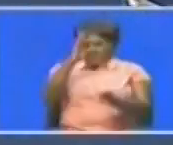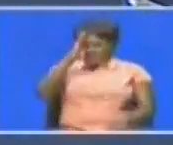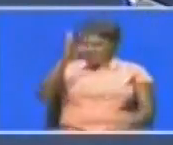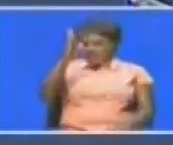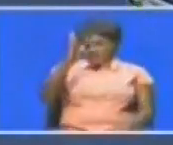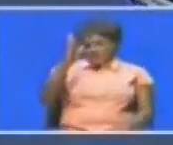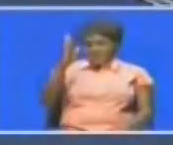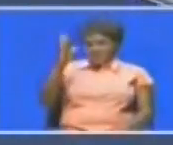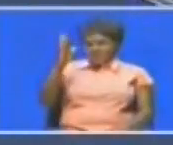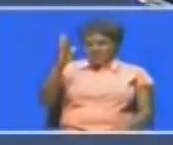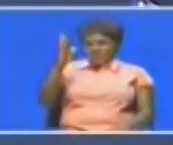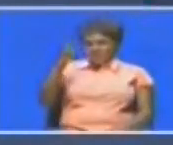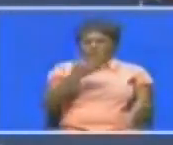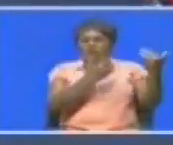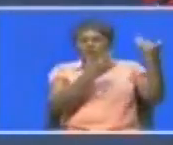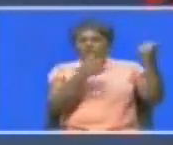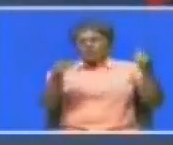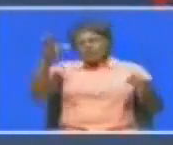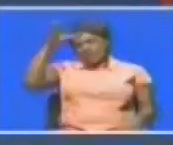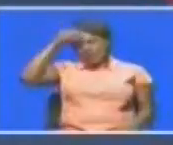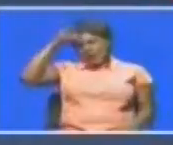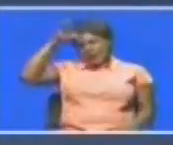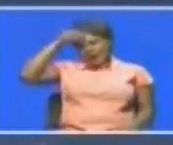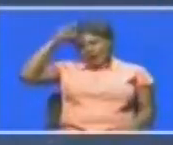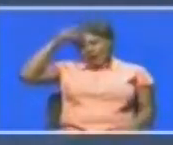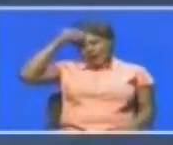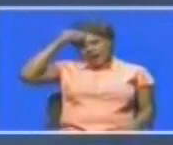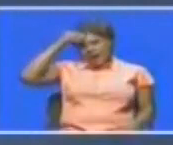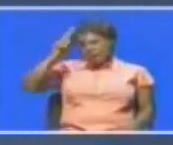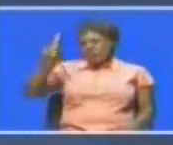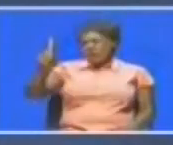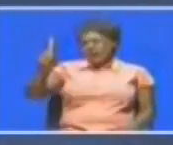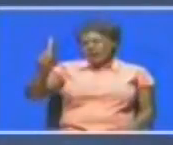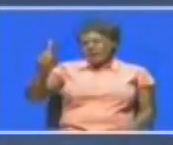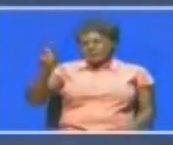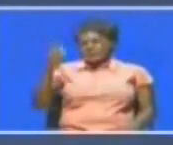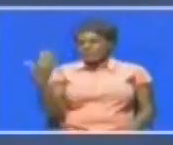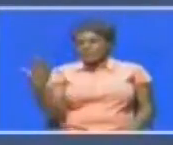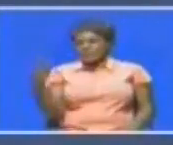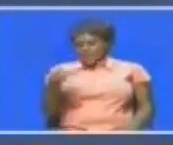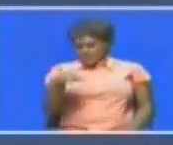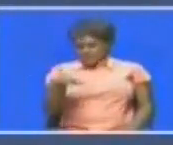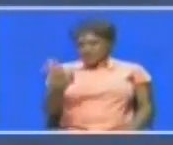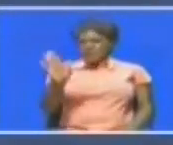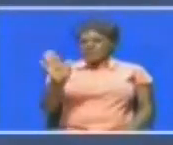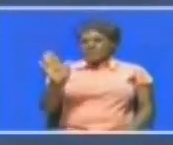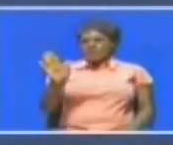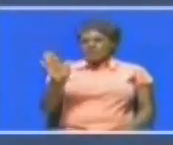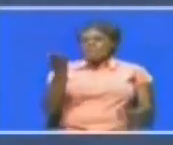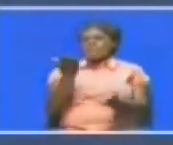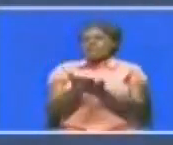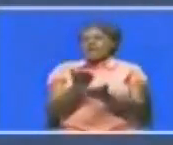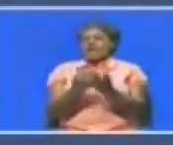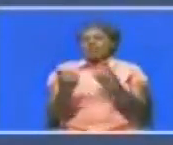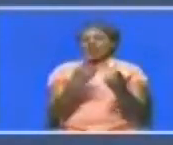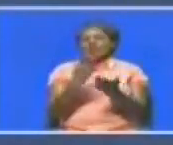ya Jinsia. Natumai kwamba umeweza kujifunza jambo hapa ambalo tumezungumzia. Ni nyinyi ambao huomba sisi tuweze